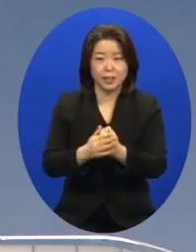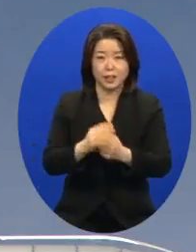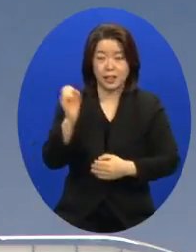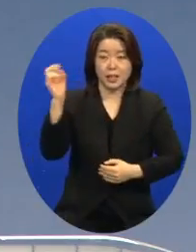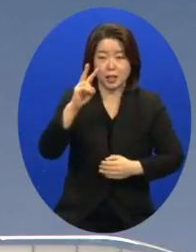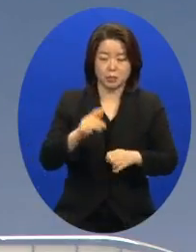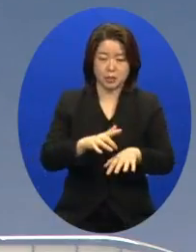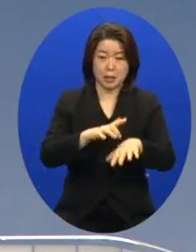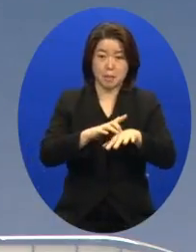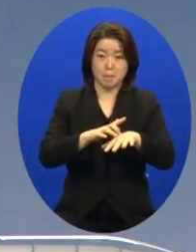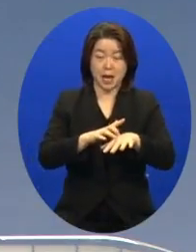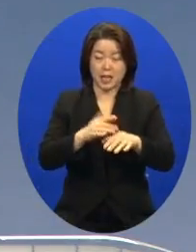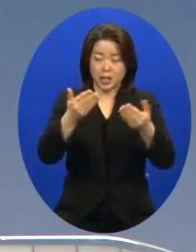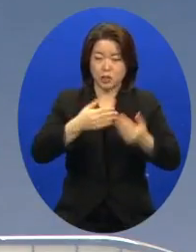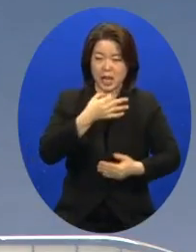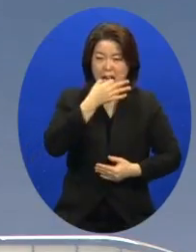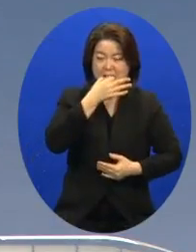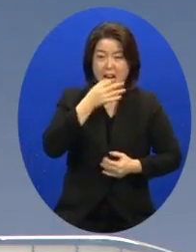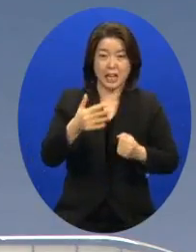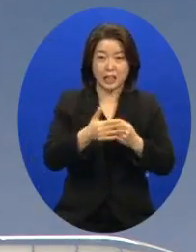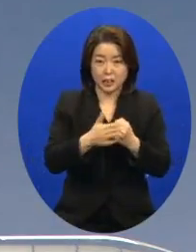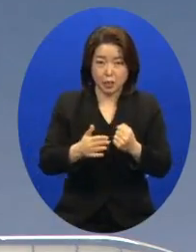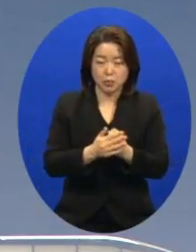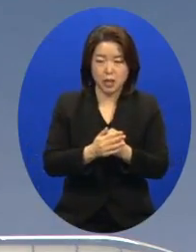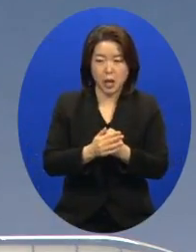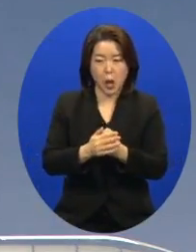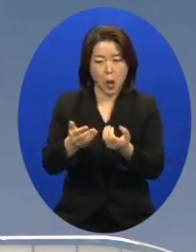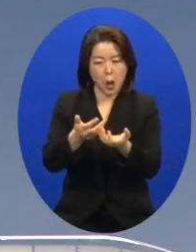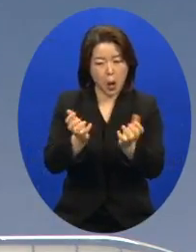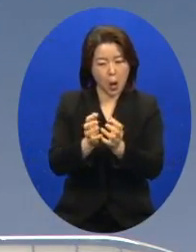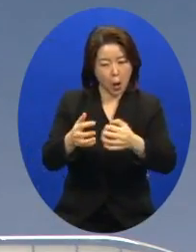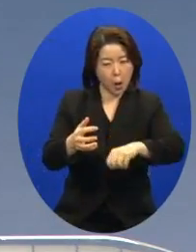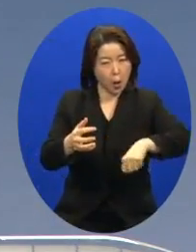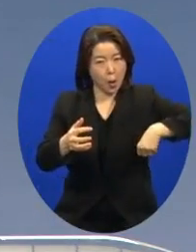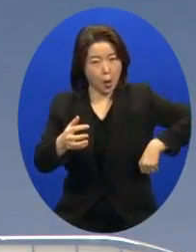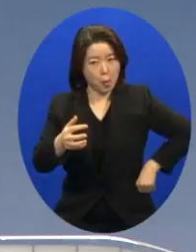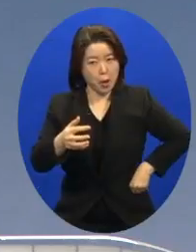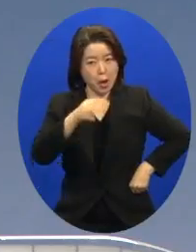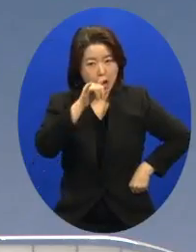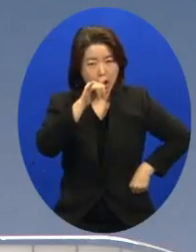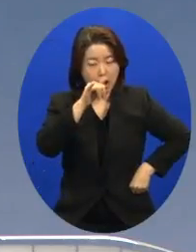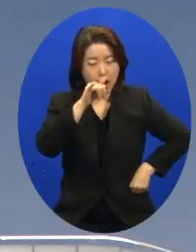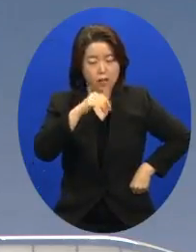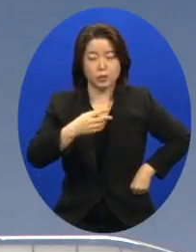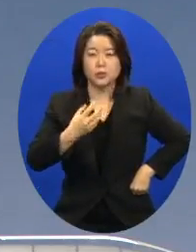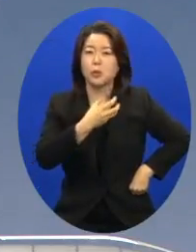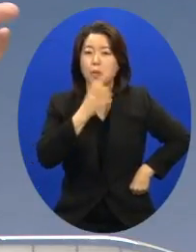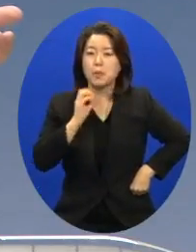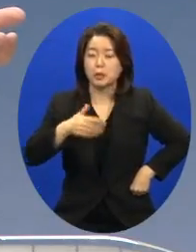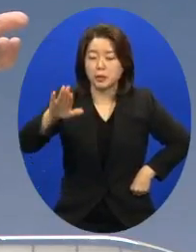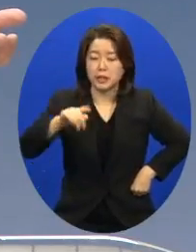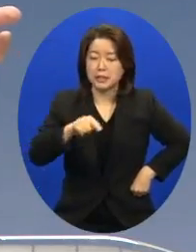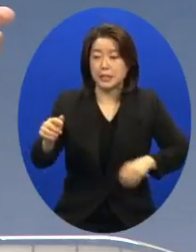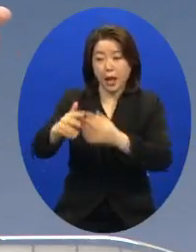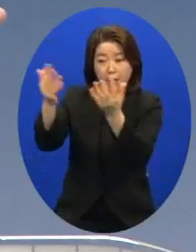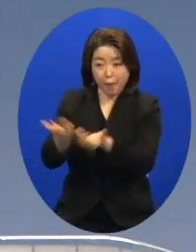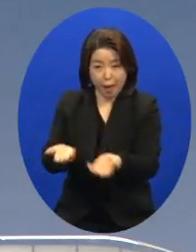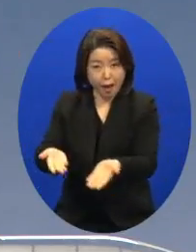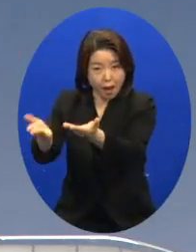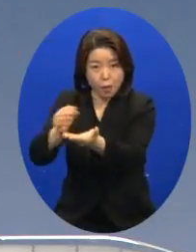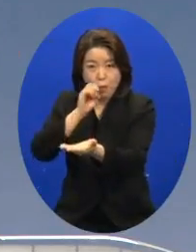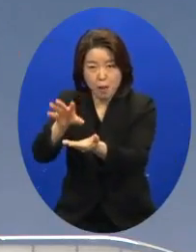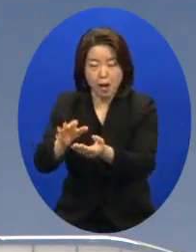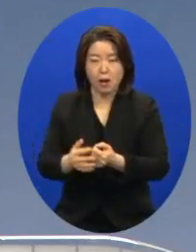마귀가 주는 탐심 때문에 그 일부를 감추어 씁니다 그리고 베드로에게 가서 그것이 전부다 라고 이야기를 하고